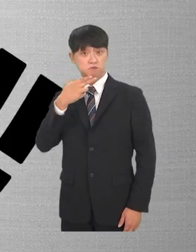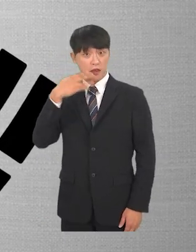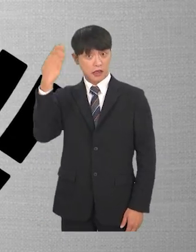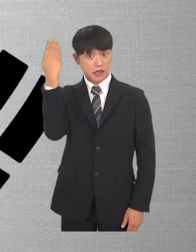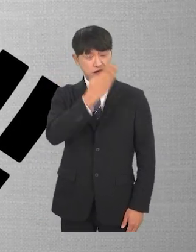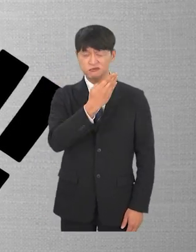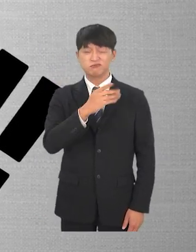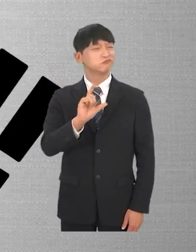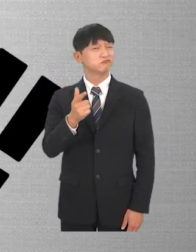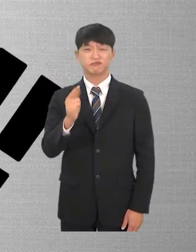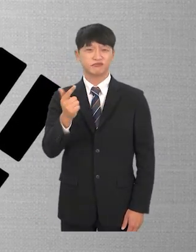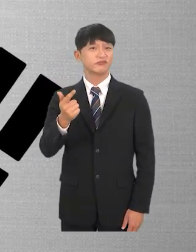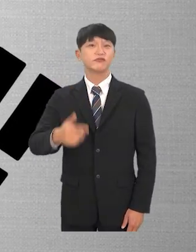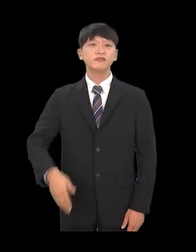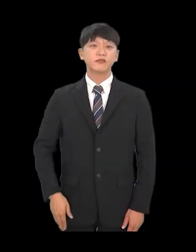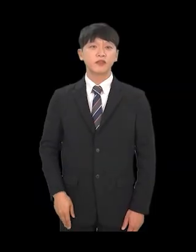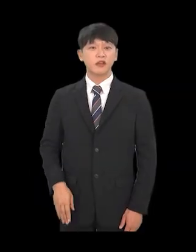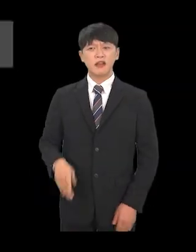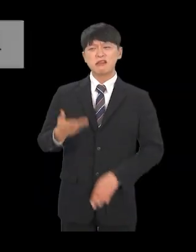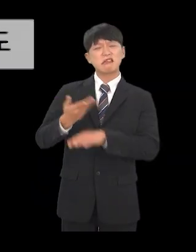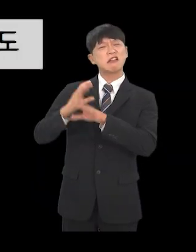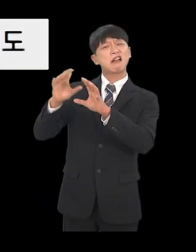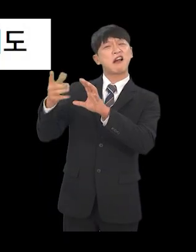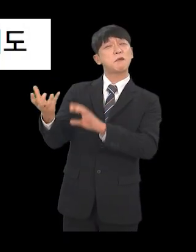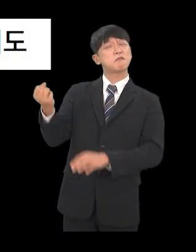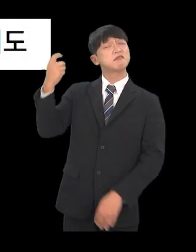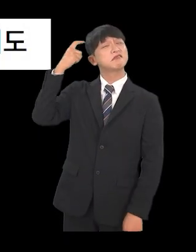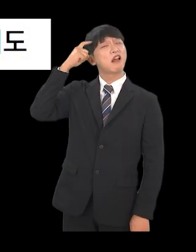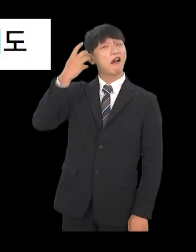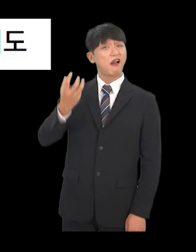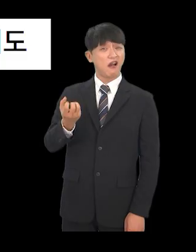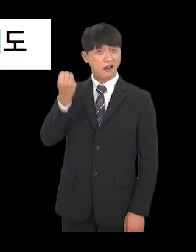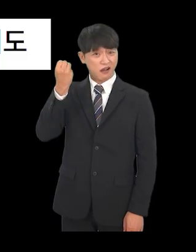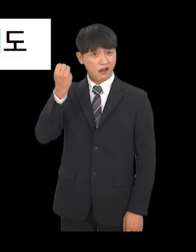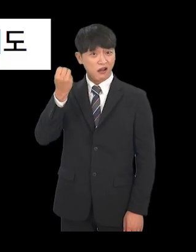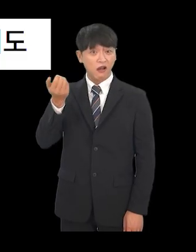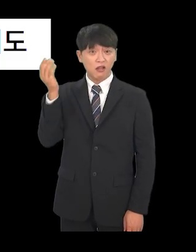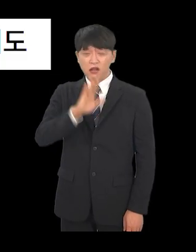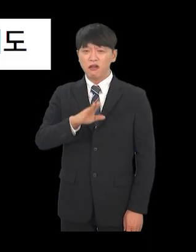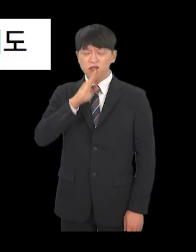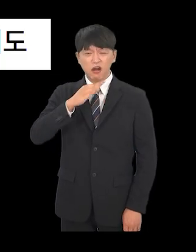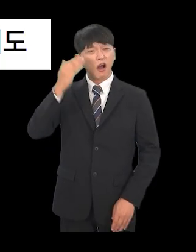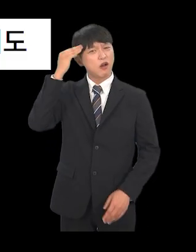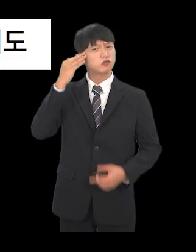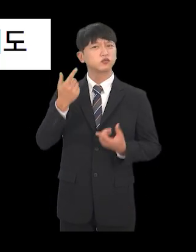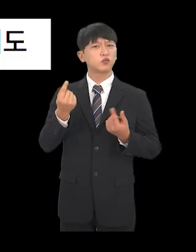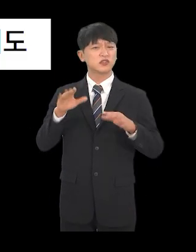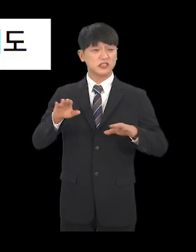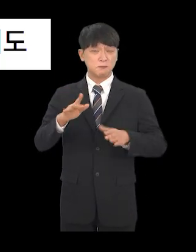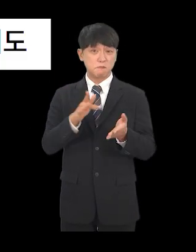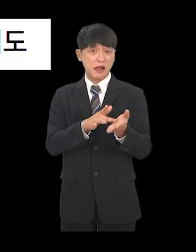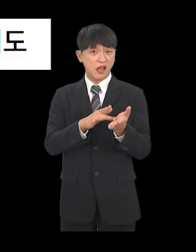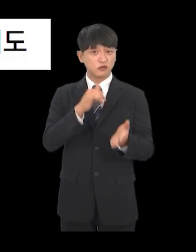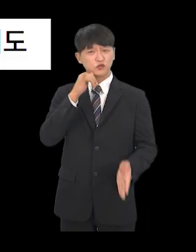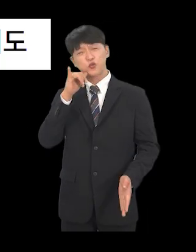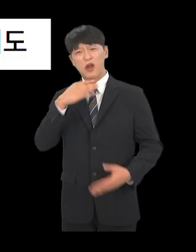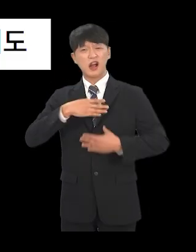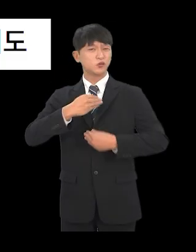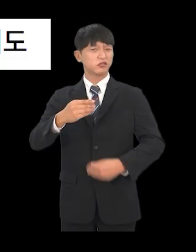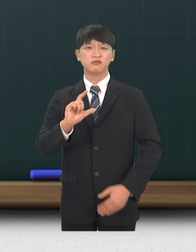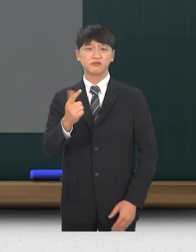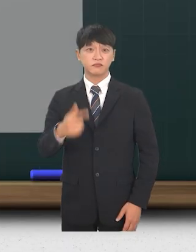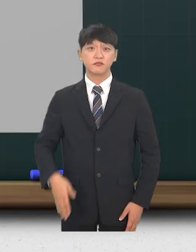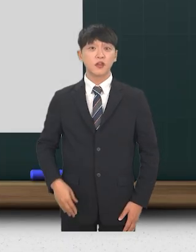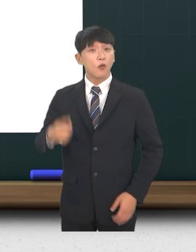청정국일까요? 절대 아닙니다. 먼 나라 이야기일 것만 같았던 마약 문제. 우리나라도 이제 더 이상 마약 안전지대가